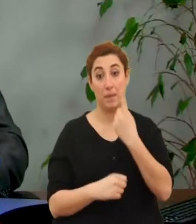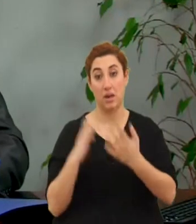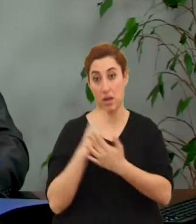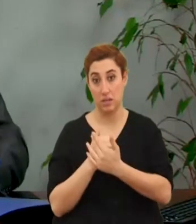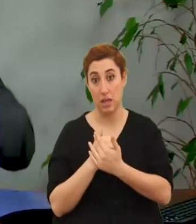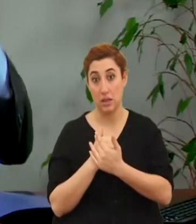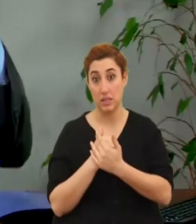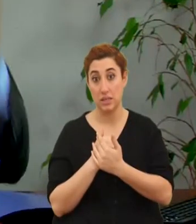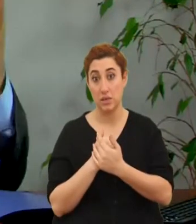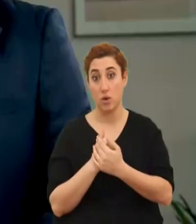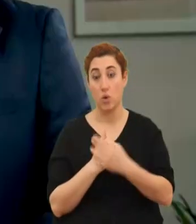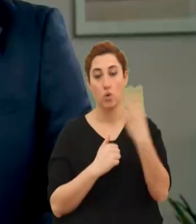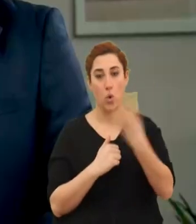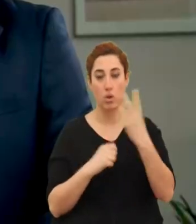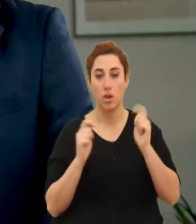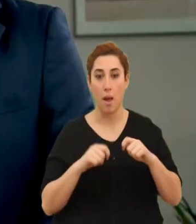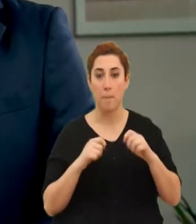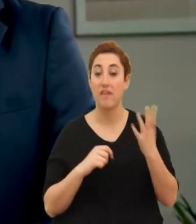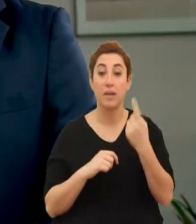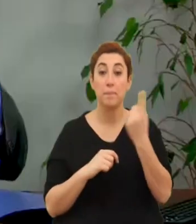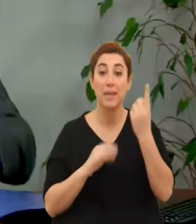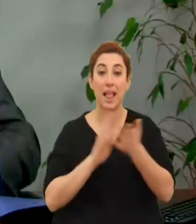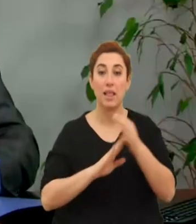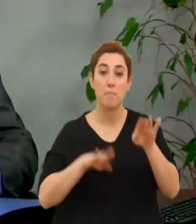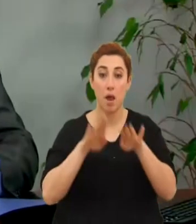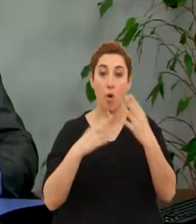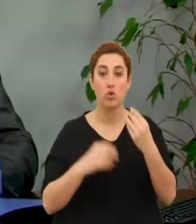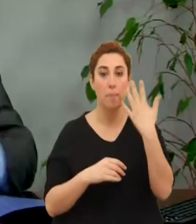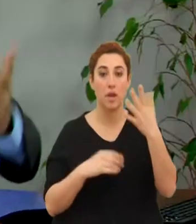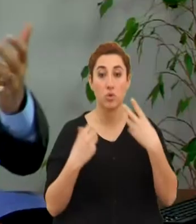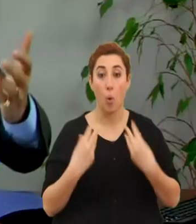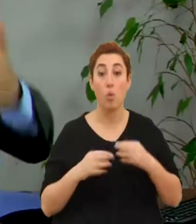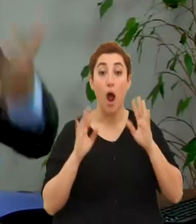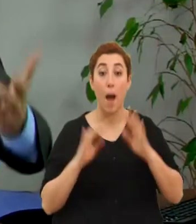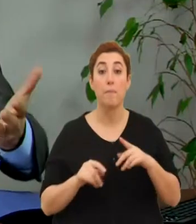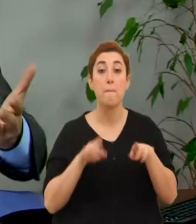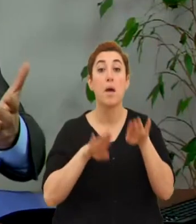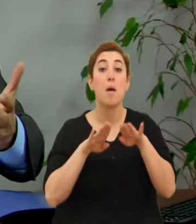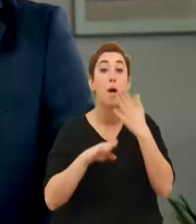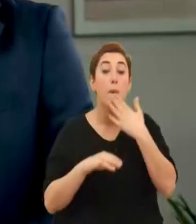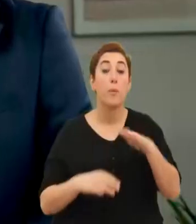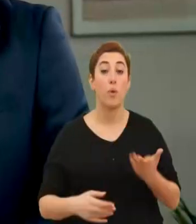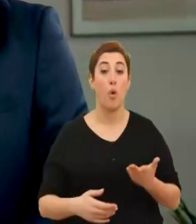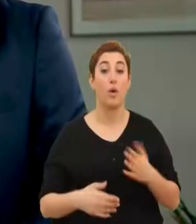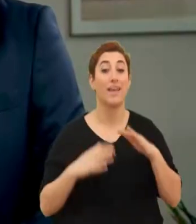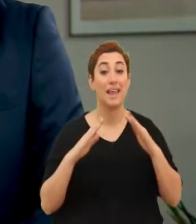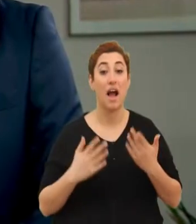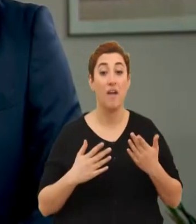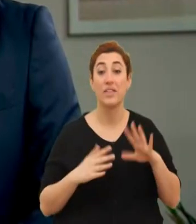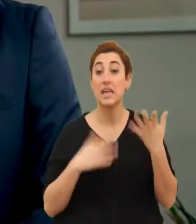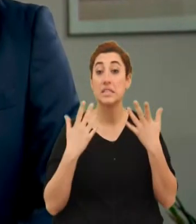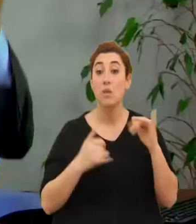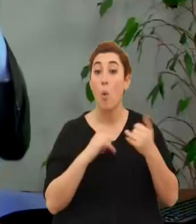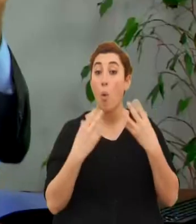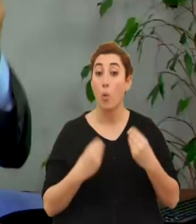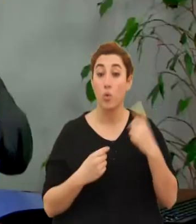de öbürü kazanırsa dört eder. Bir elde berabere kalsalar beş eder. Ama beraberlik yok. Yani nasıl